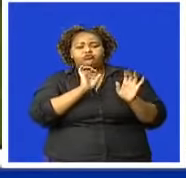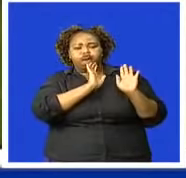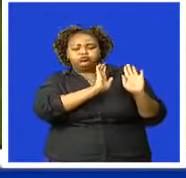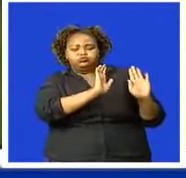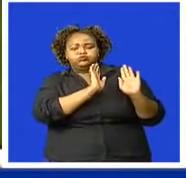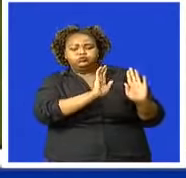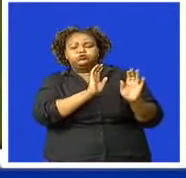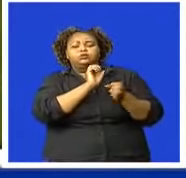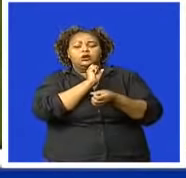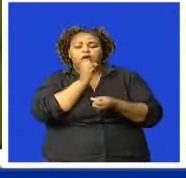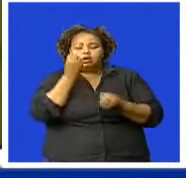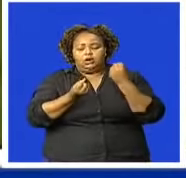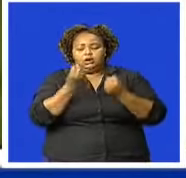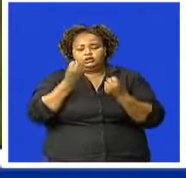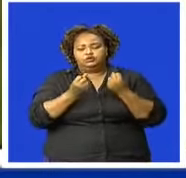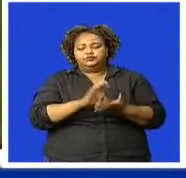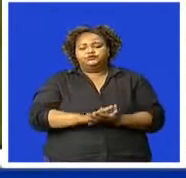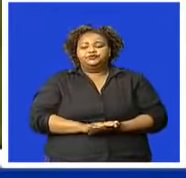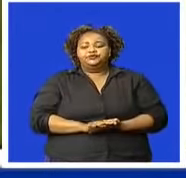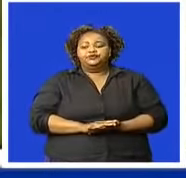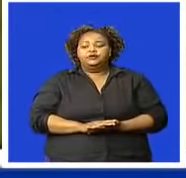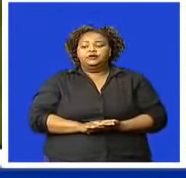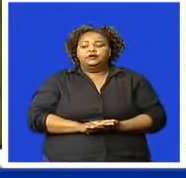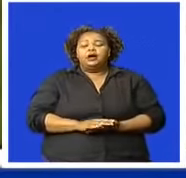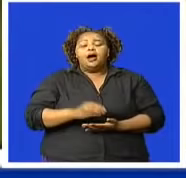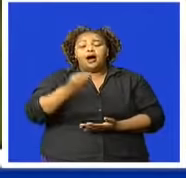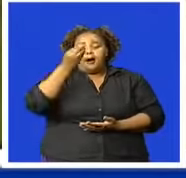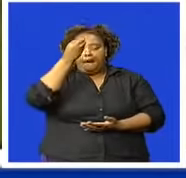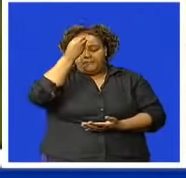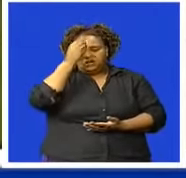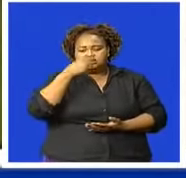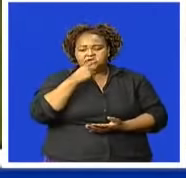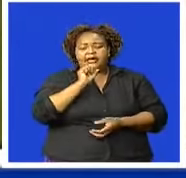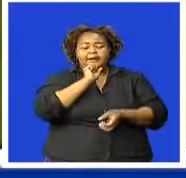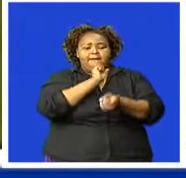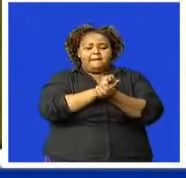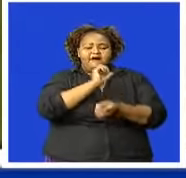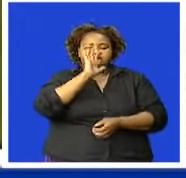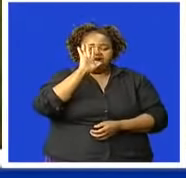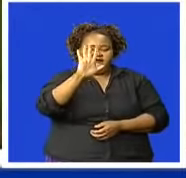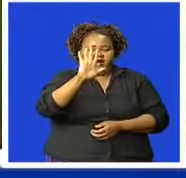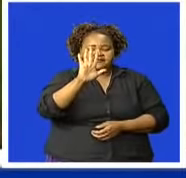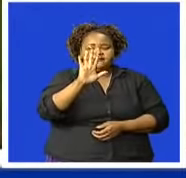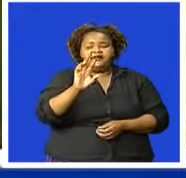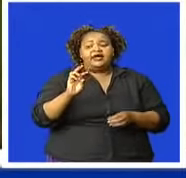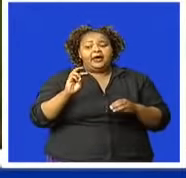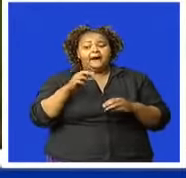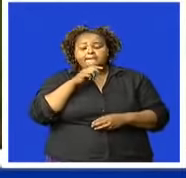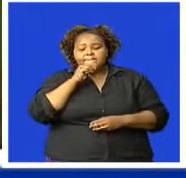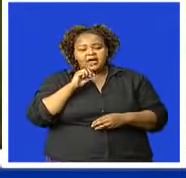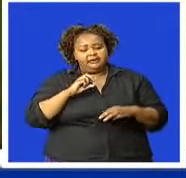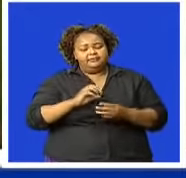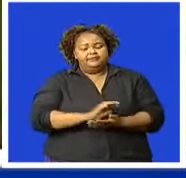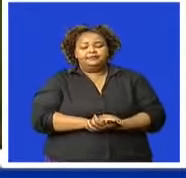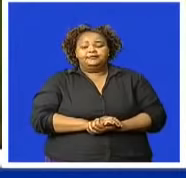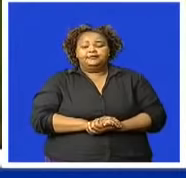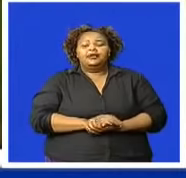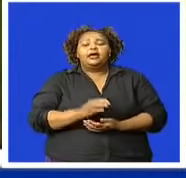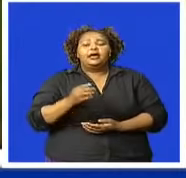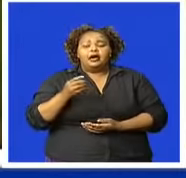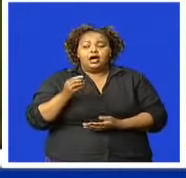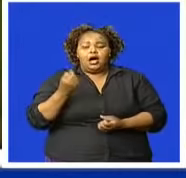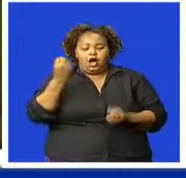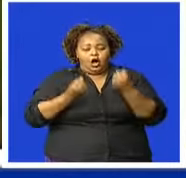Amaphoyisa athi kwamanje kuseboshwe emajaha lasihlanu kulendzaba kanzi abheke ukuthi avusele manje